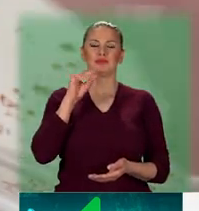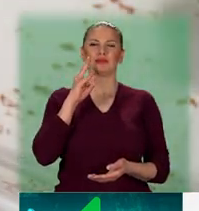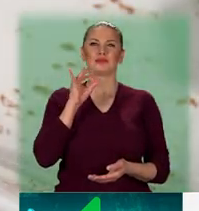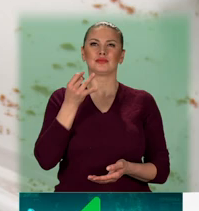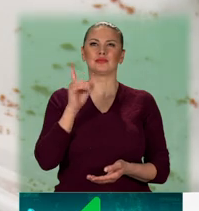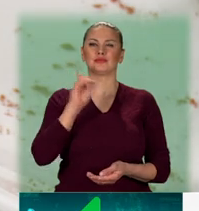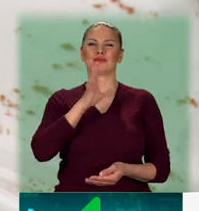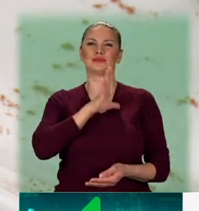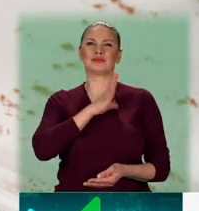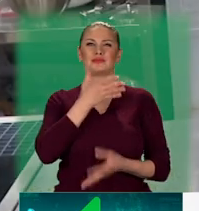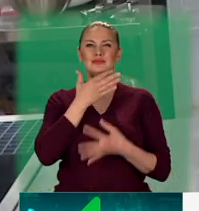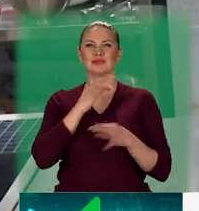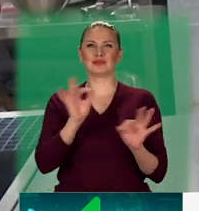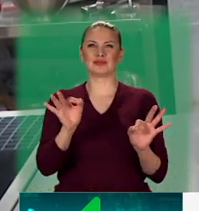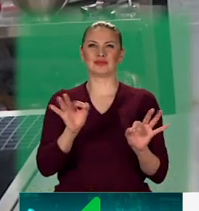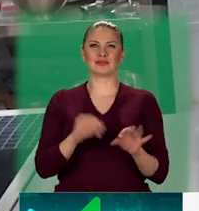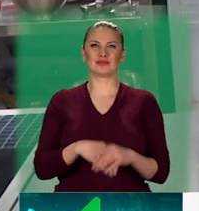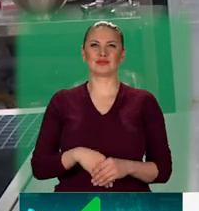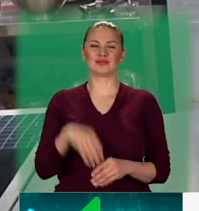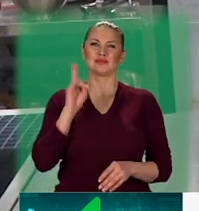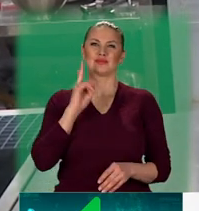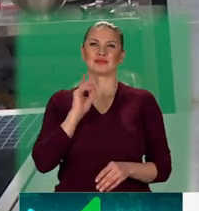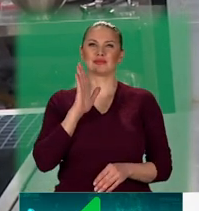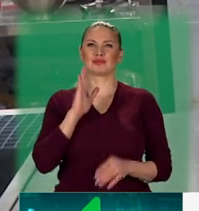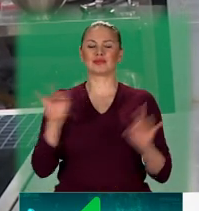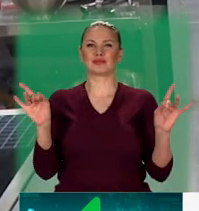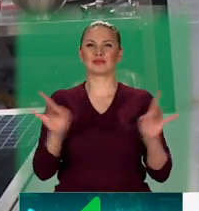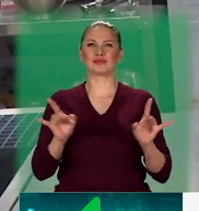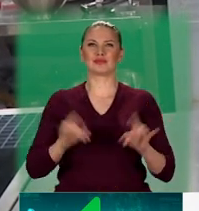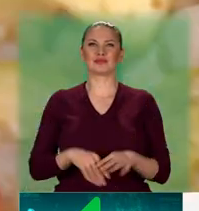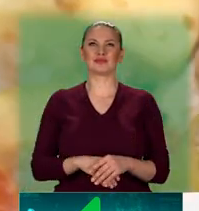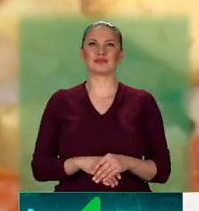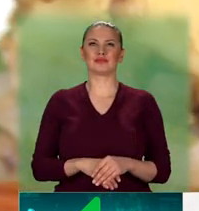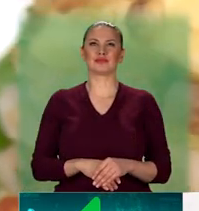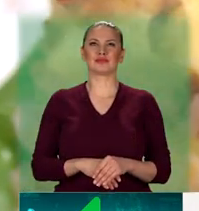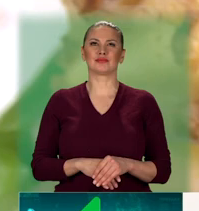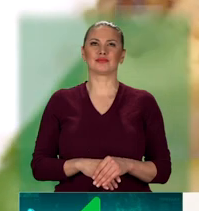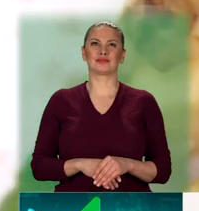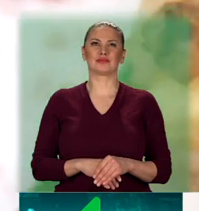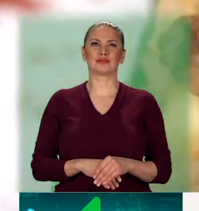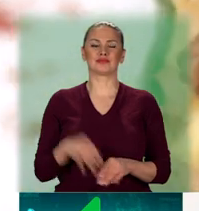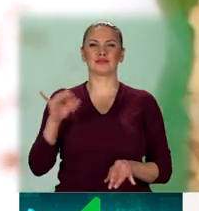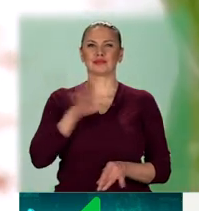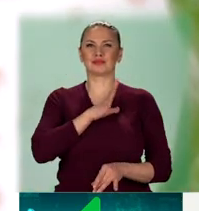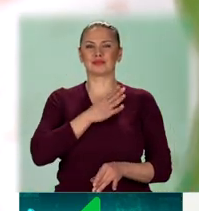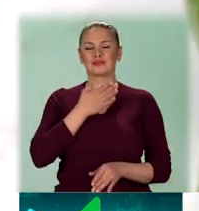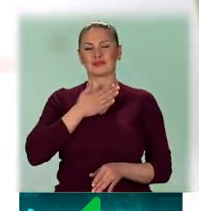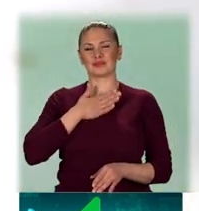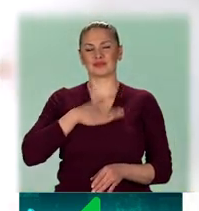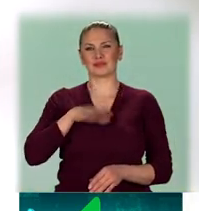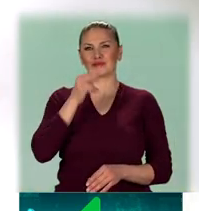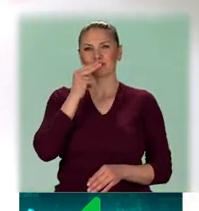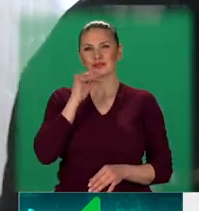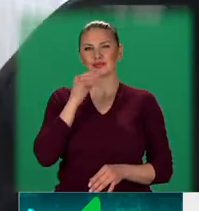выглядело это красиво, эстетично и было приятно не только кушать, но